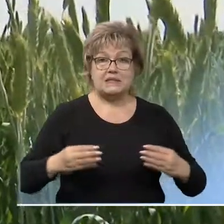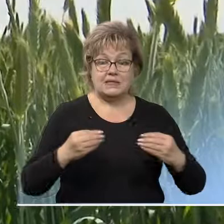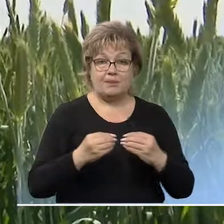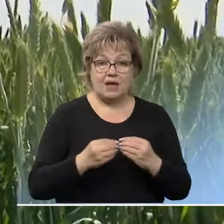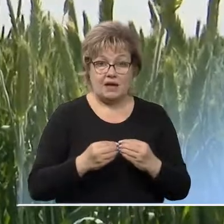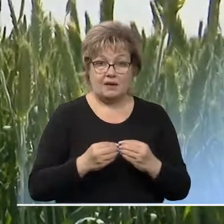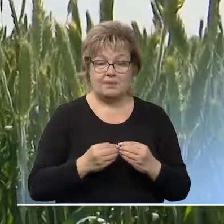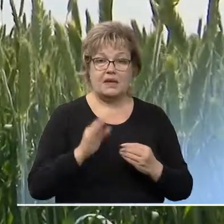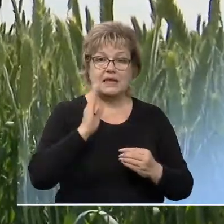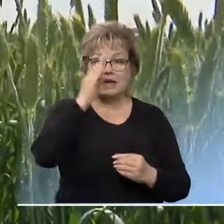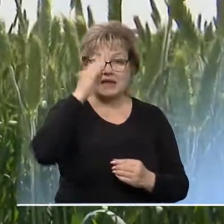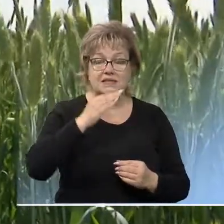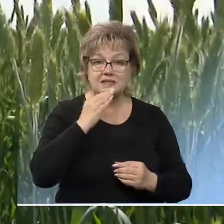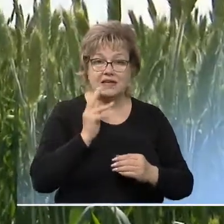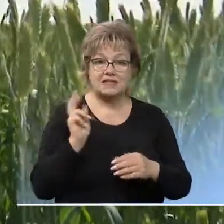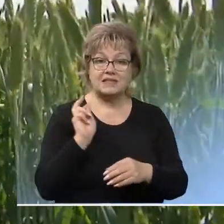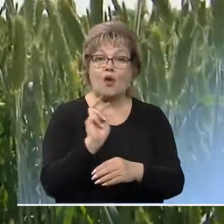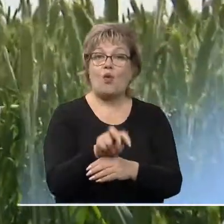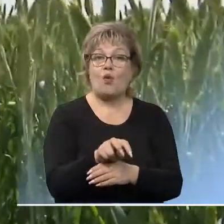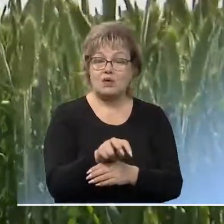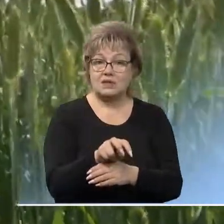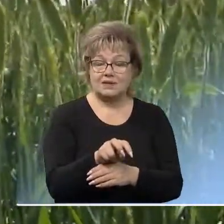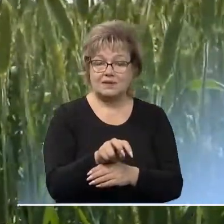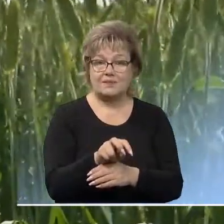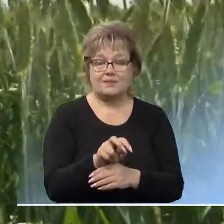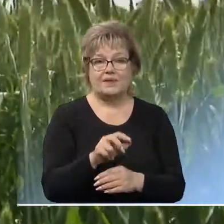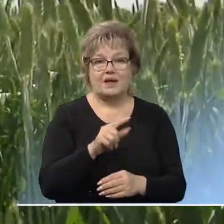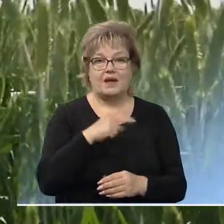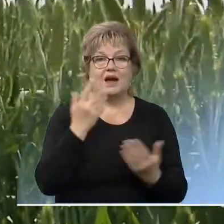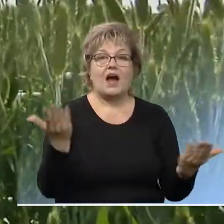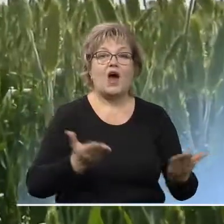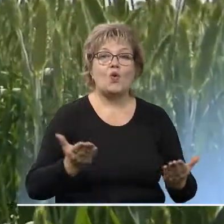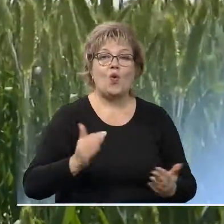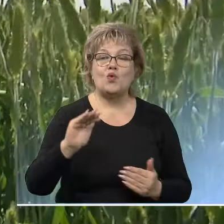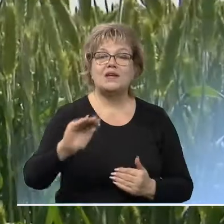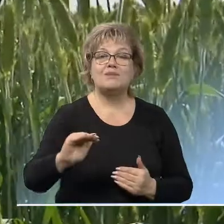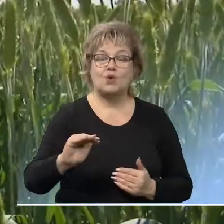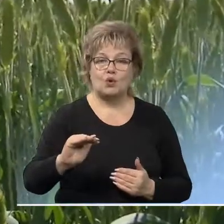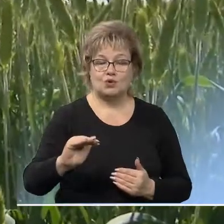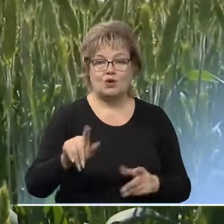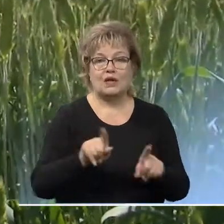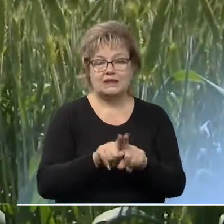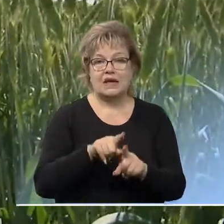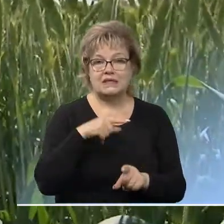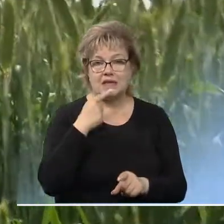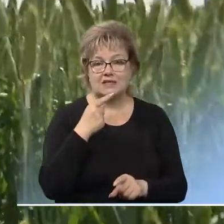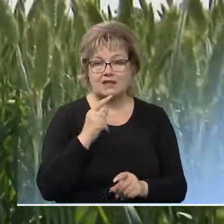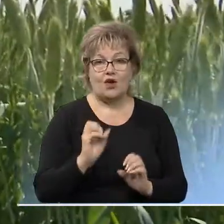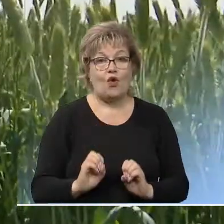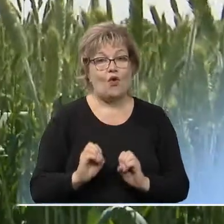семья и родители заходят, ну вот как, какому ребенку, так